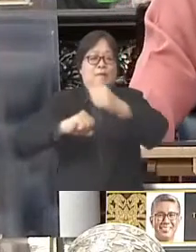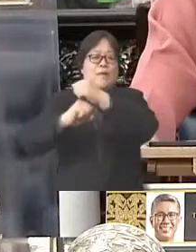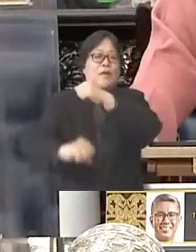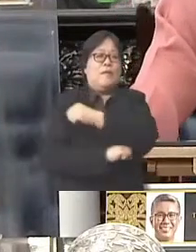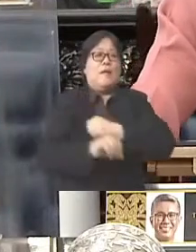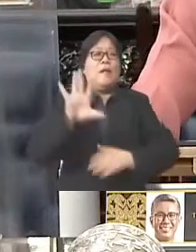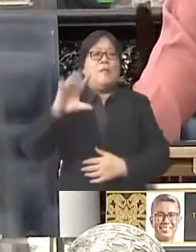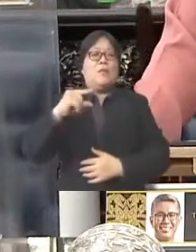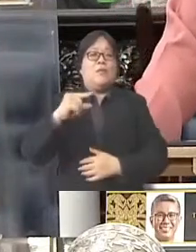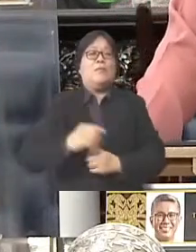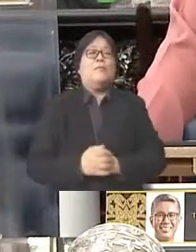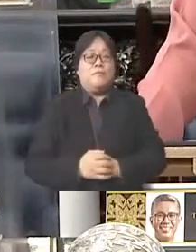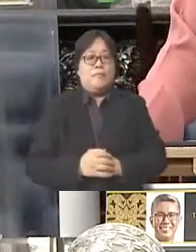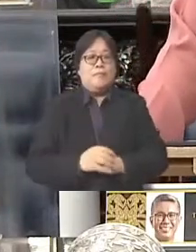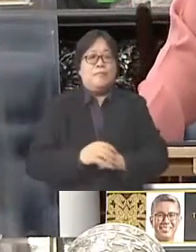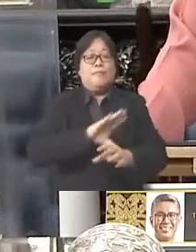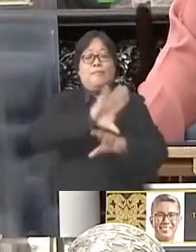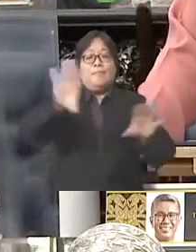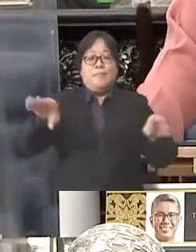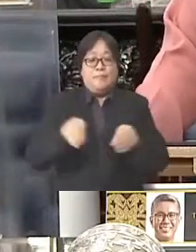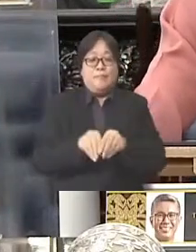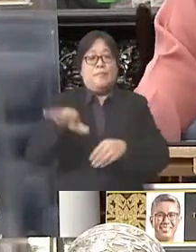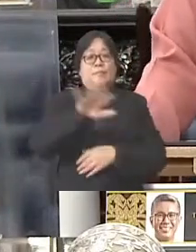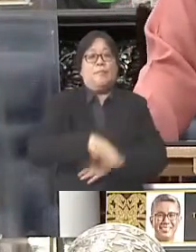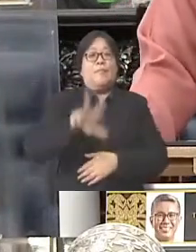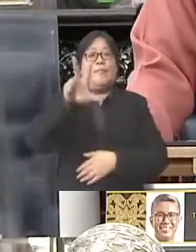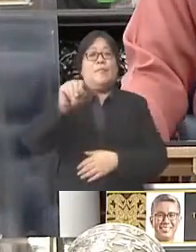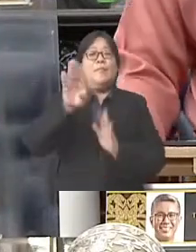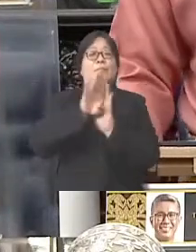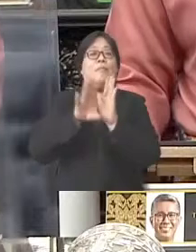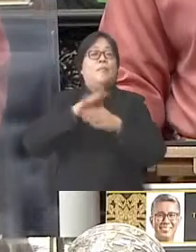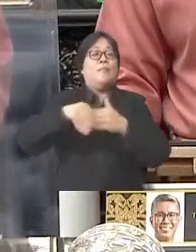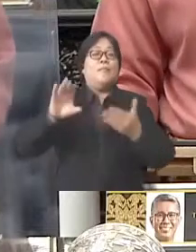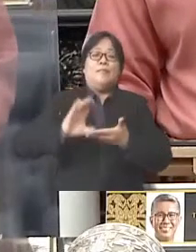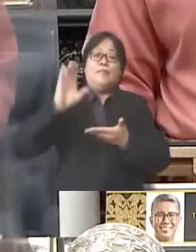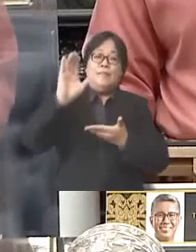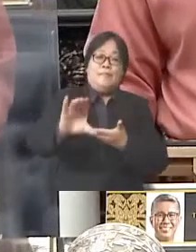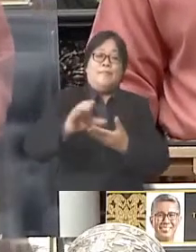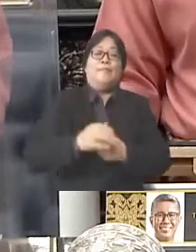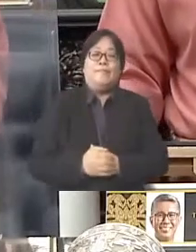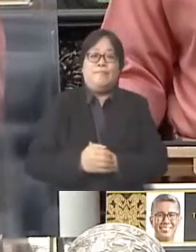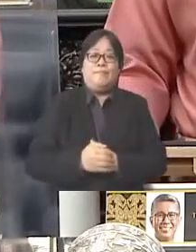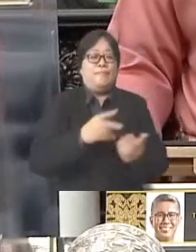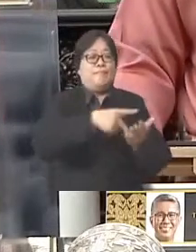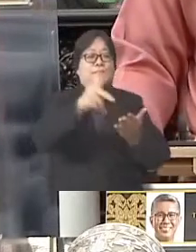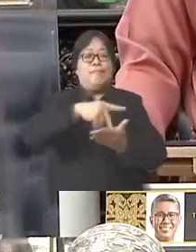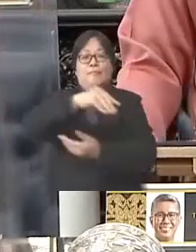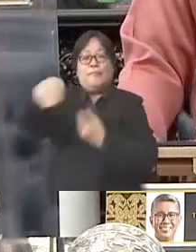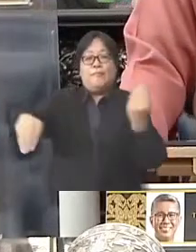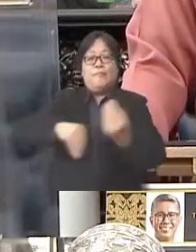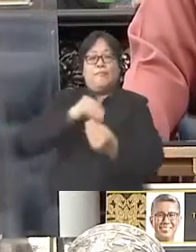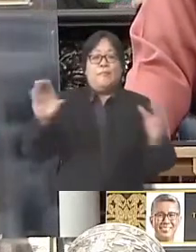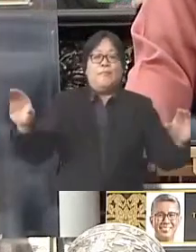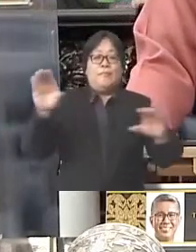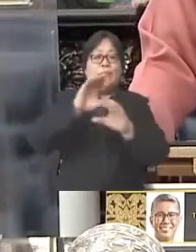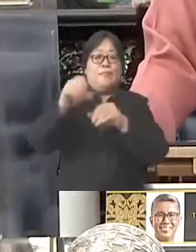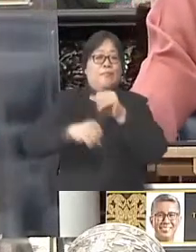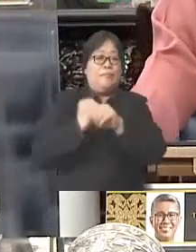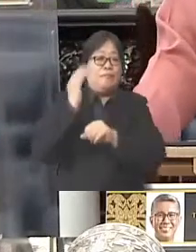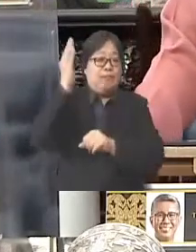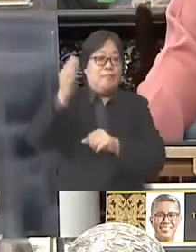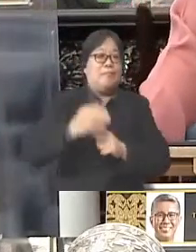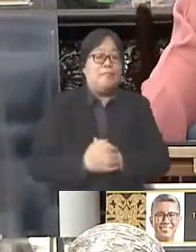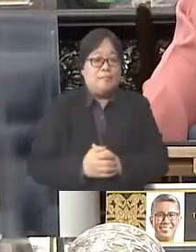infrastruktur 5-ji secara kolektif sekurang-kurang 30 pilih Ringgit akan diperuntukkan untuk perbelanjaan modal dan pelaburan pada tahun